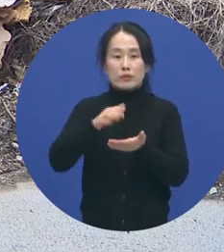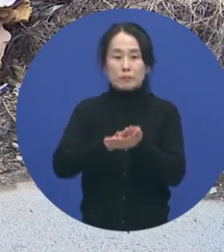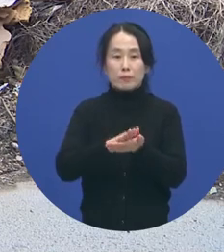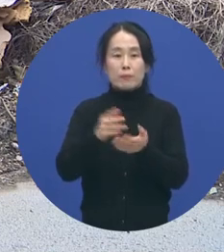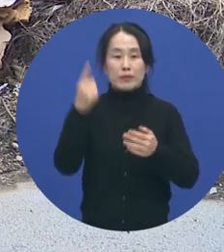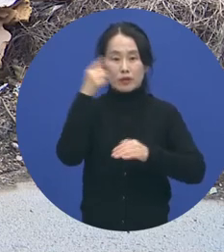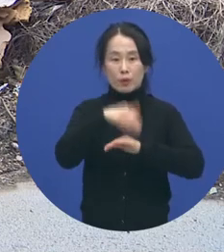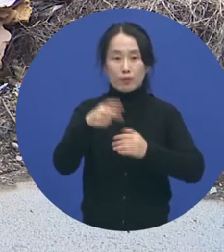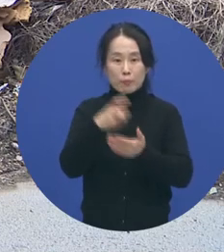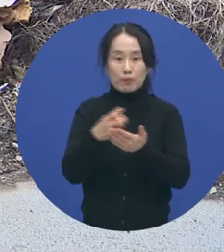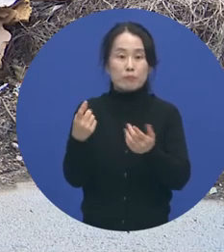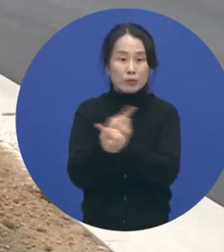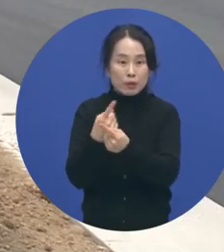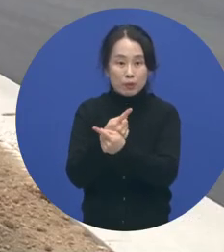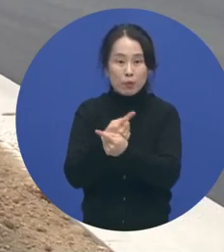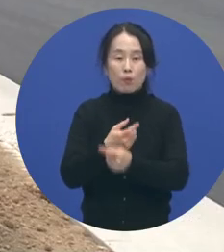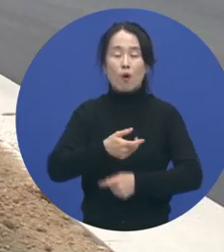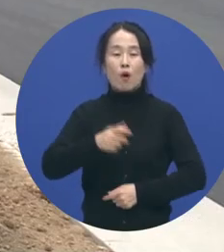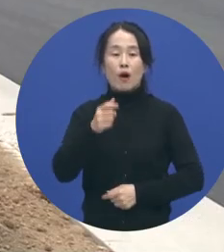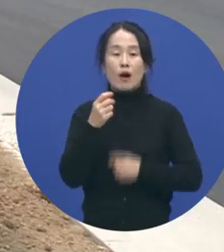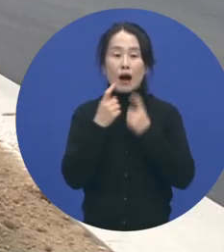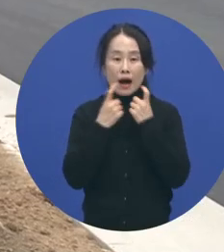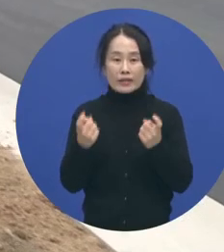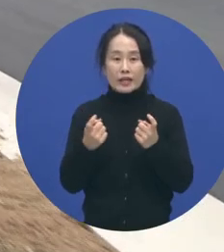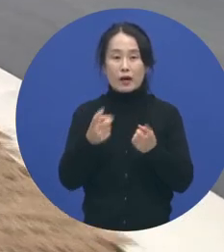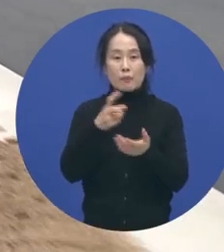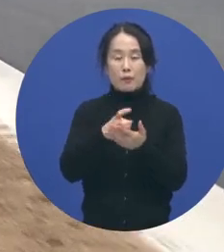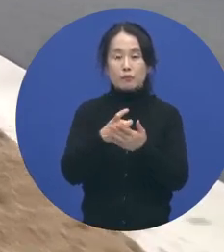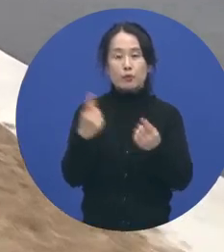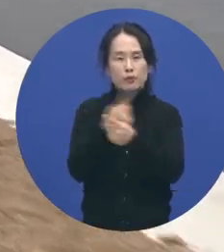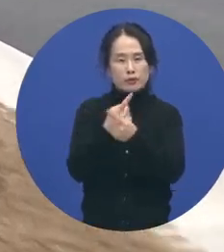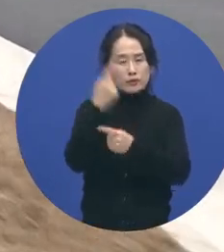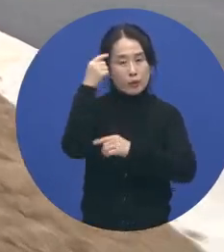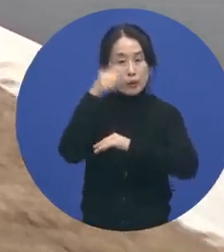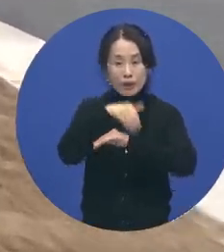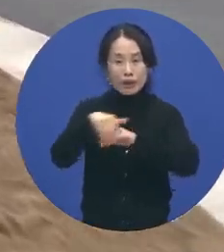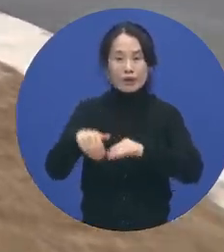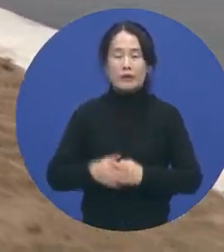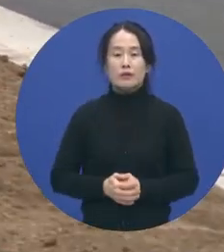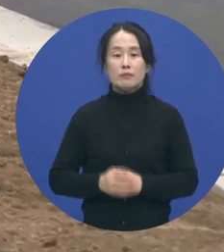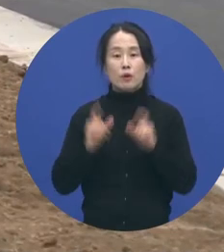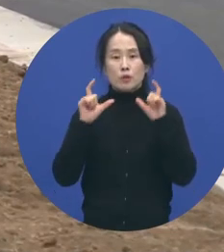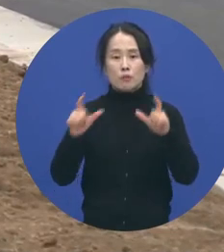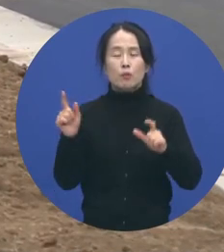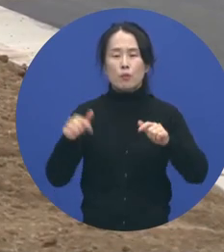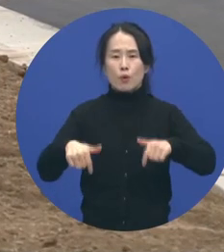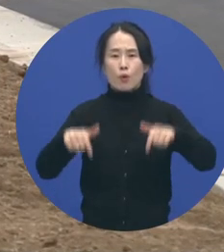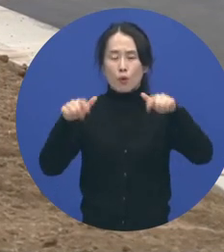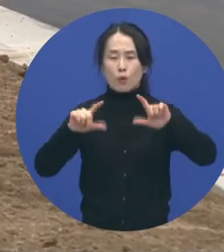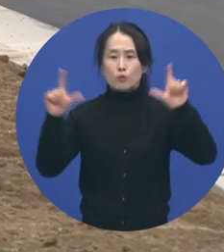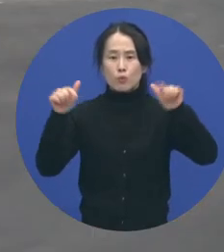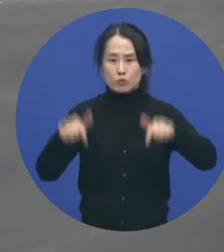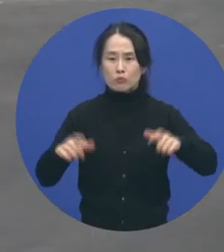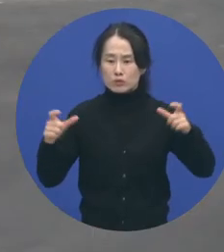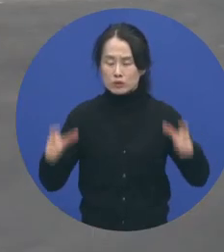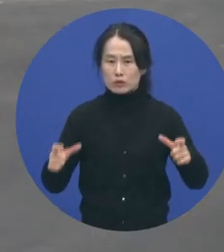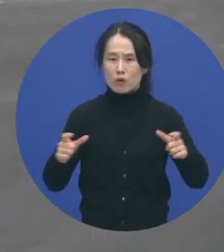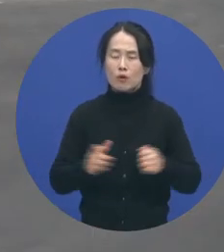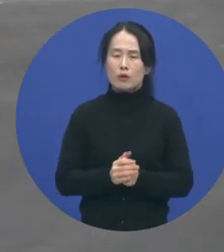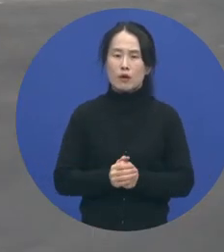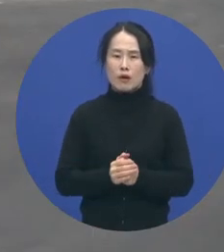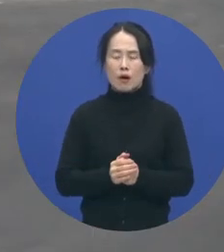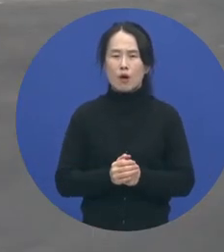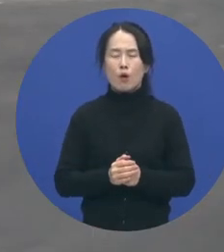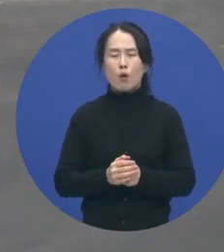추진, 한강수계법 개정도 적극 검토할 예정입니다. 이번 선포는 동서부권 도민들의 SOC 갈증을